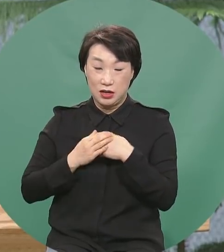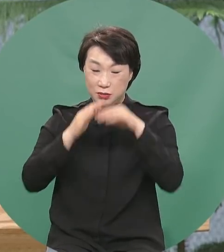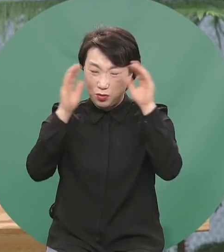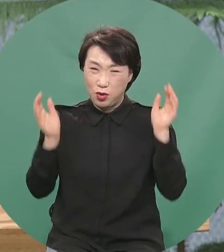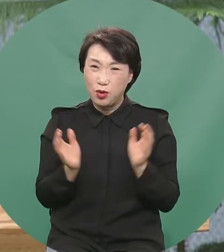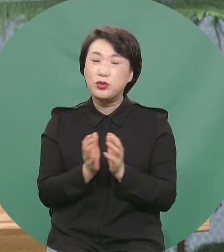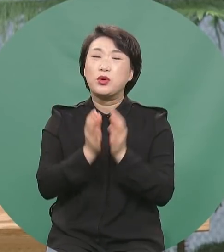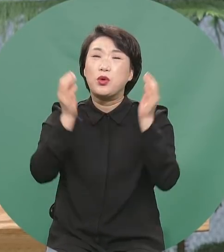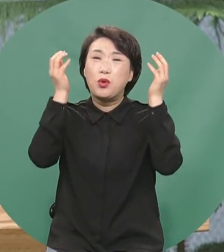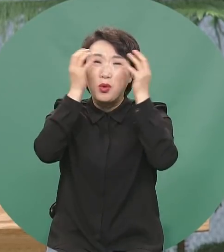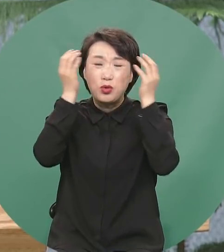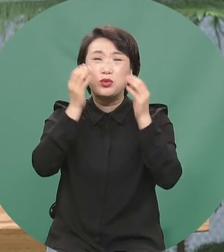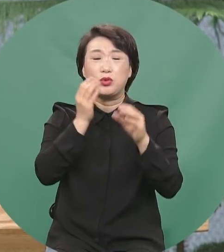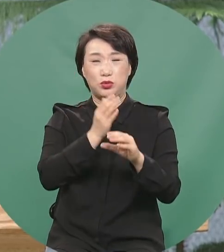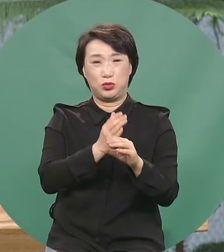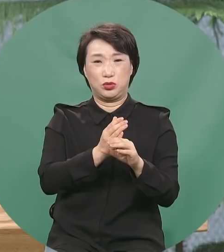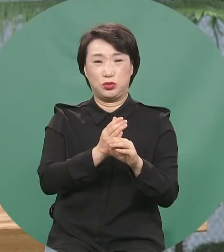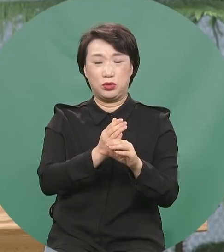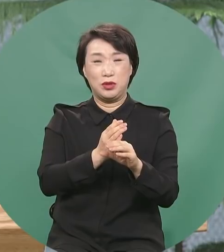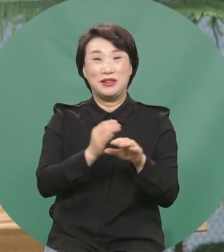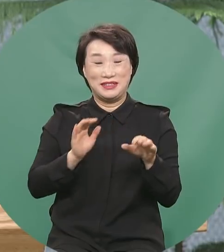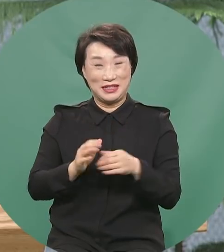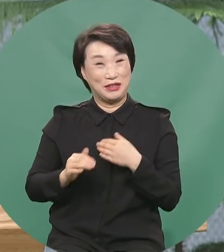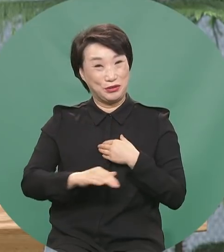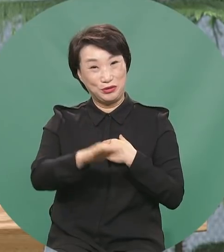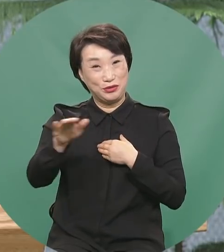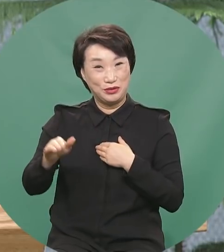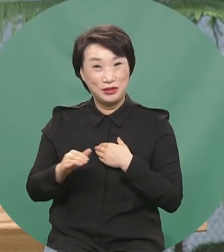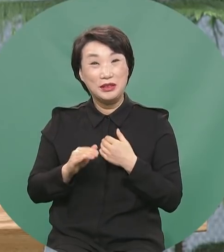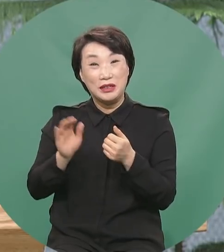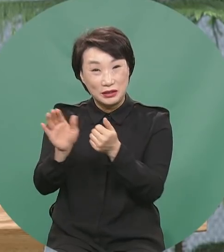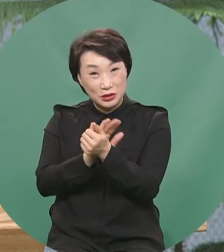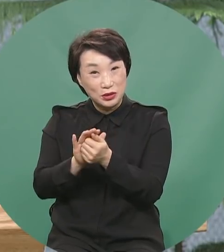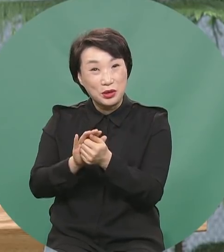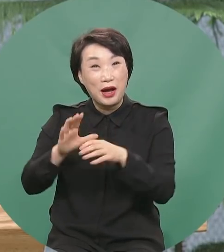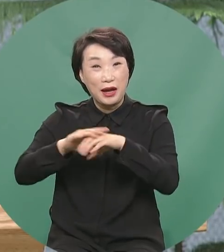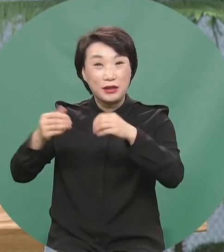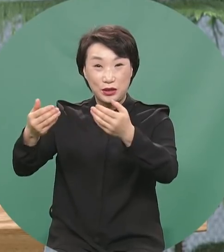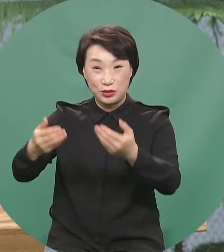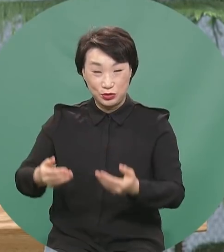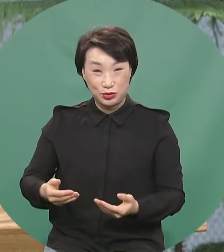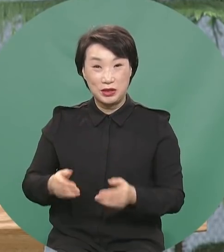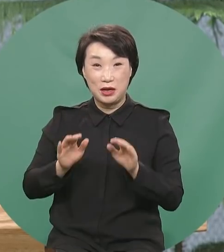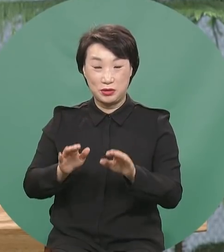모든 고통에서 치료하시는 분이시라고